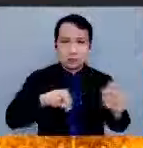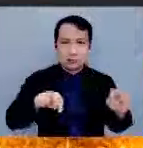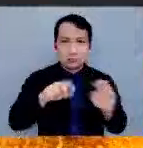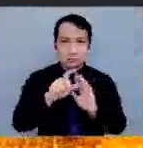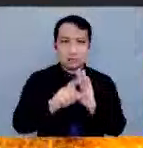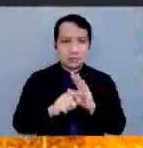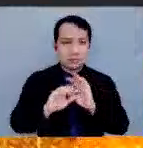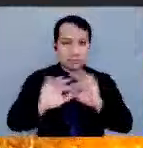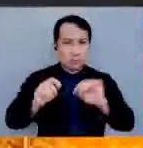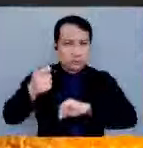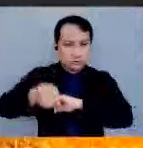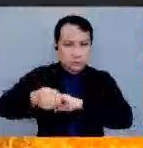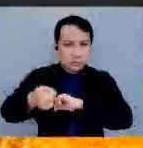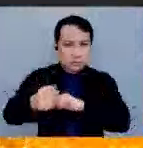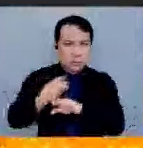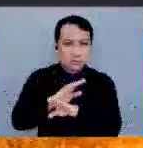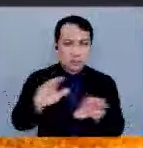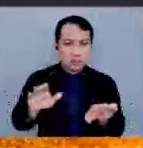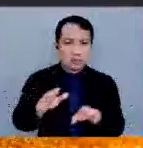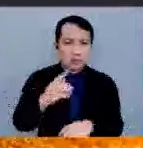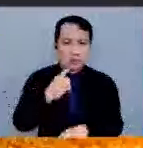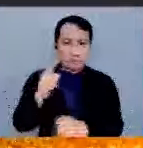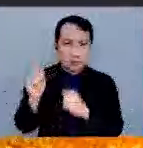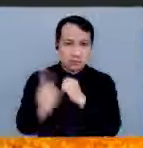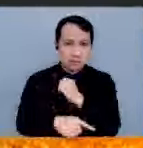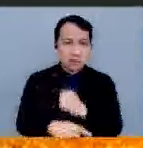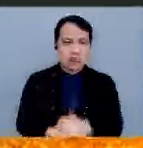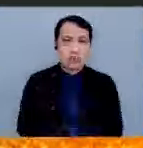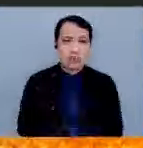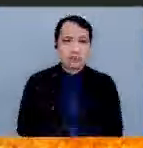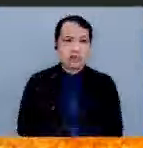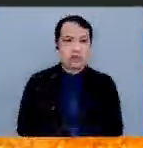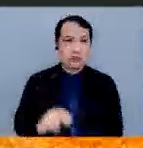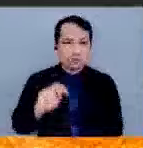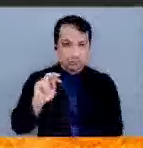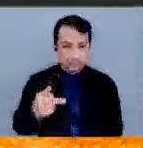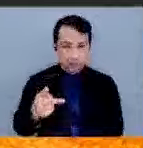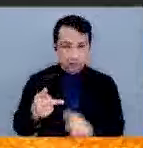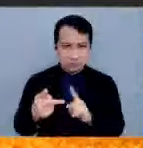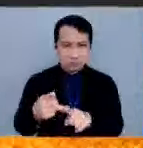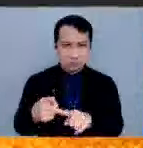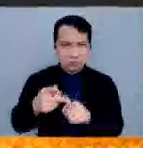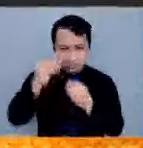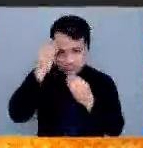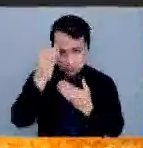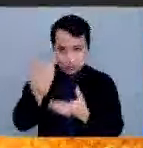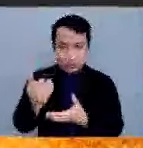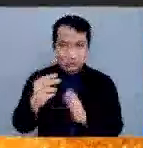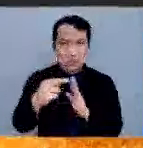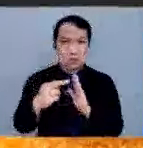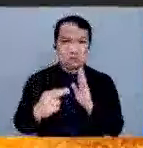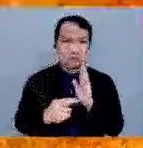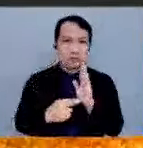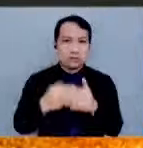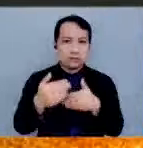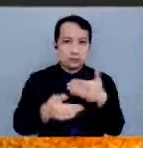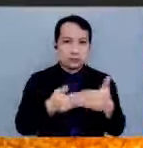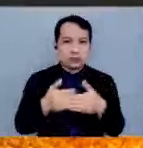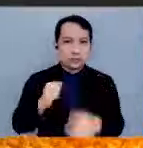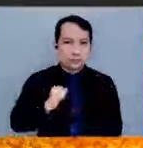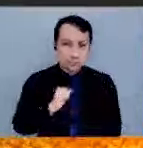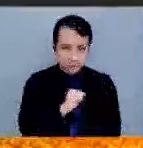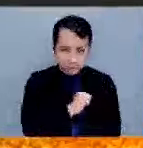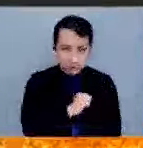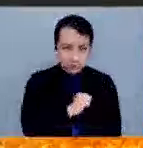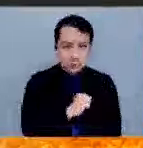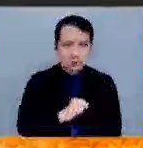o pagpapataw lamang ng parusa. Pangalawa, ito dapat ay sumusunod sa rules of procedure ng Senado. At